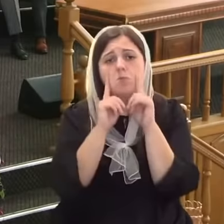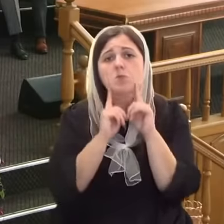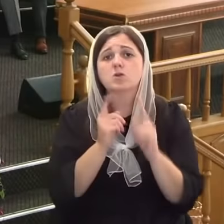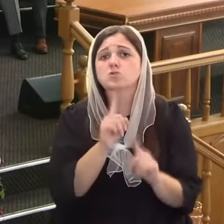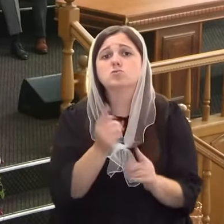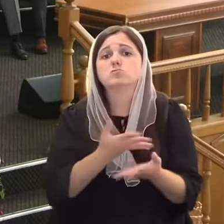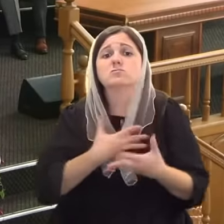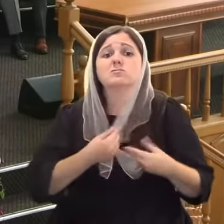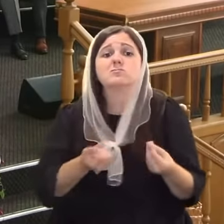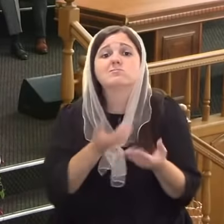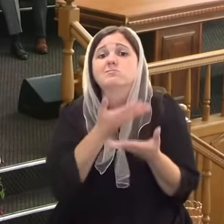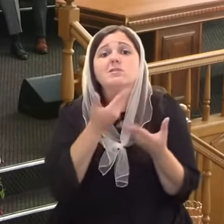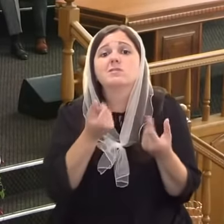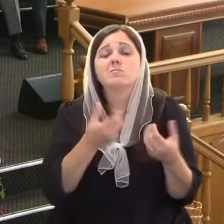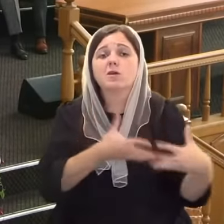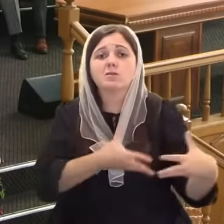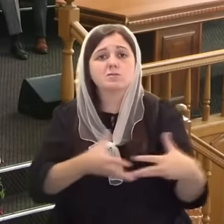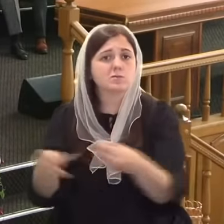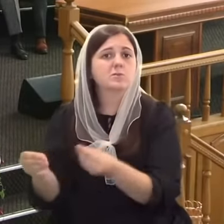не забирали.